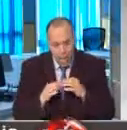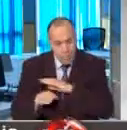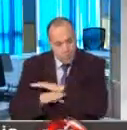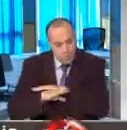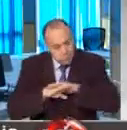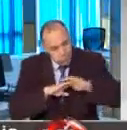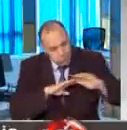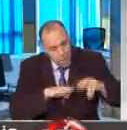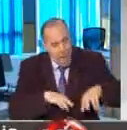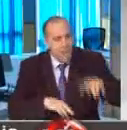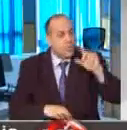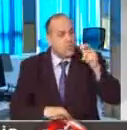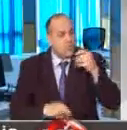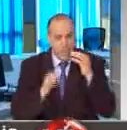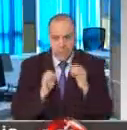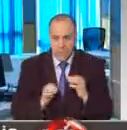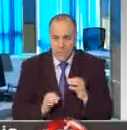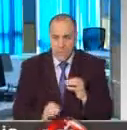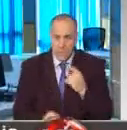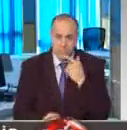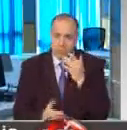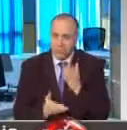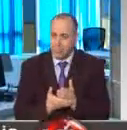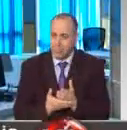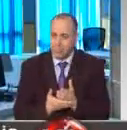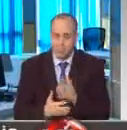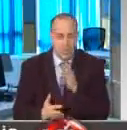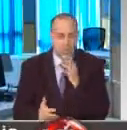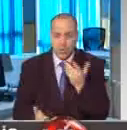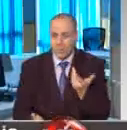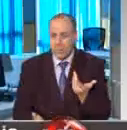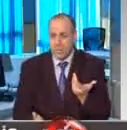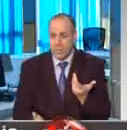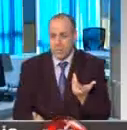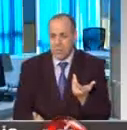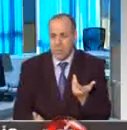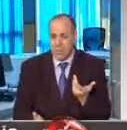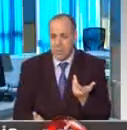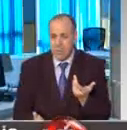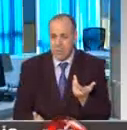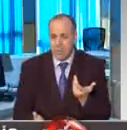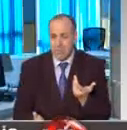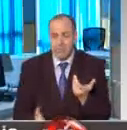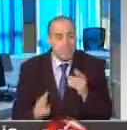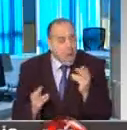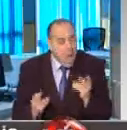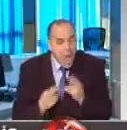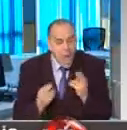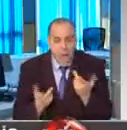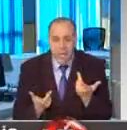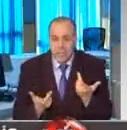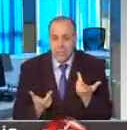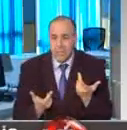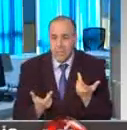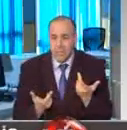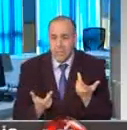للانجاز في 2016، لكن احنا بصراحه يعني ما يلوموش علينا لان ما عادش عندنا ما نلوم نصدقوا حاجه الا من راح على بقيس بسرد